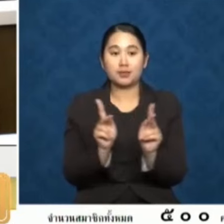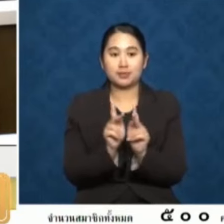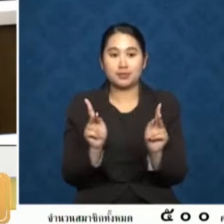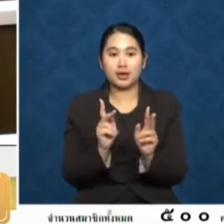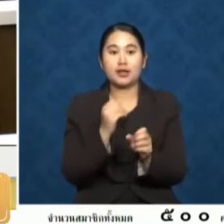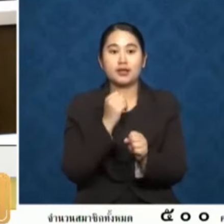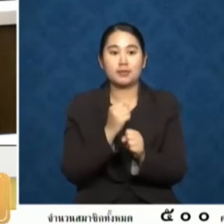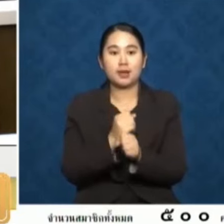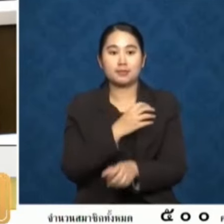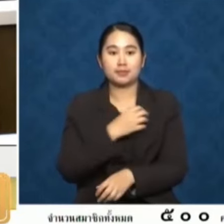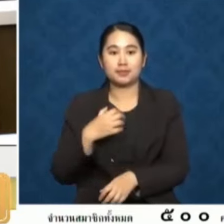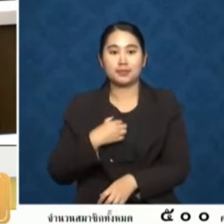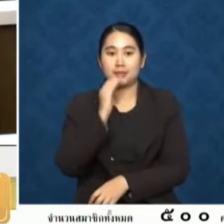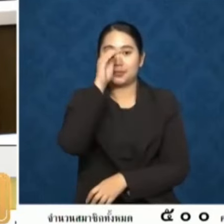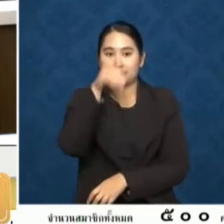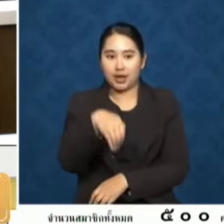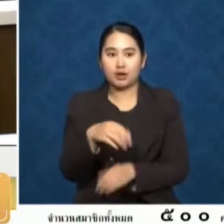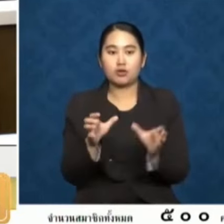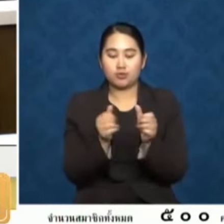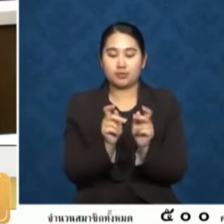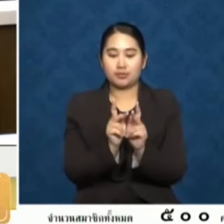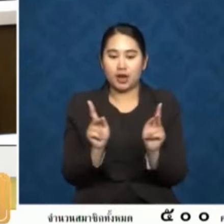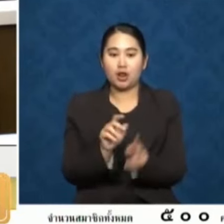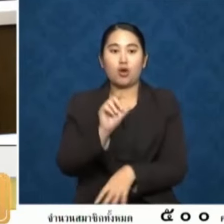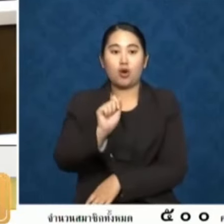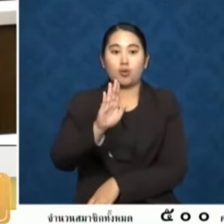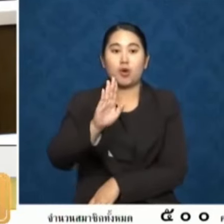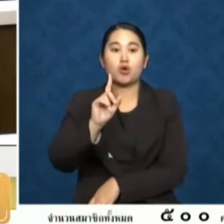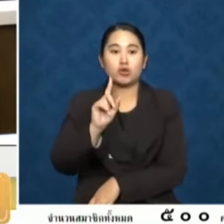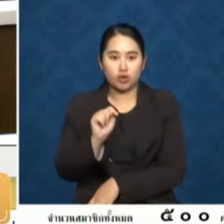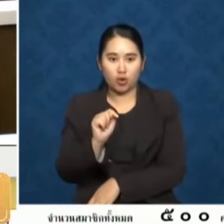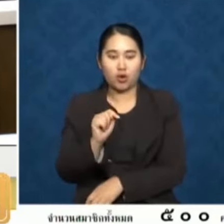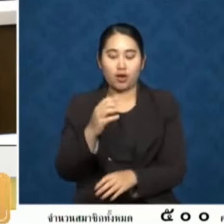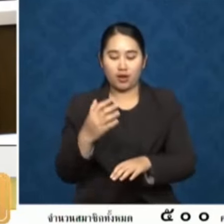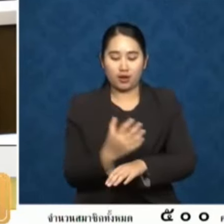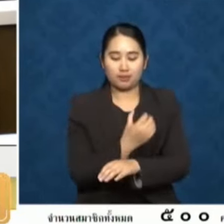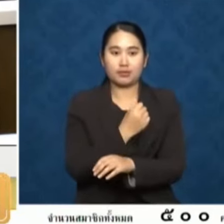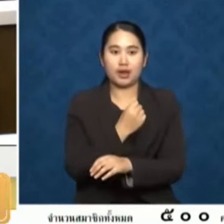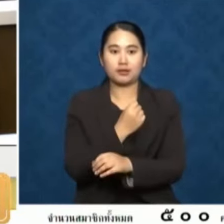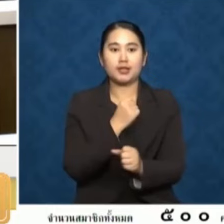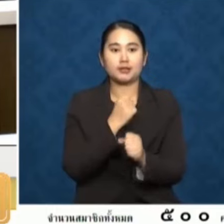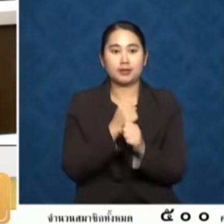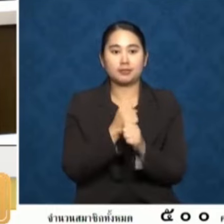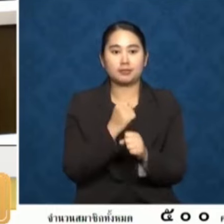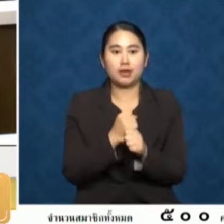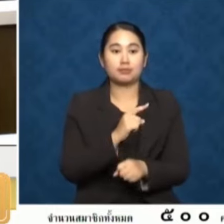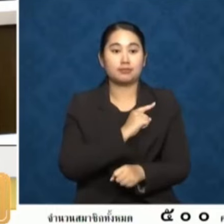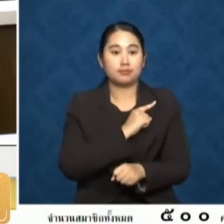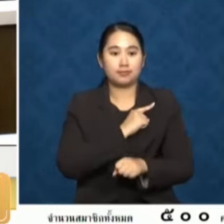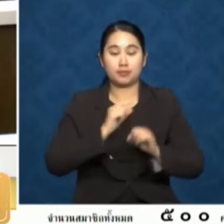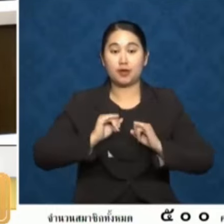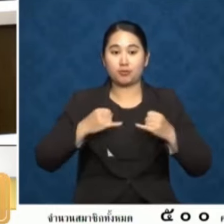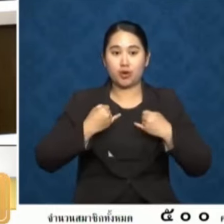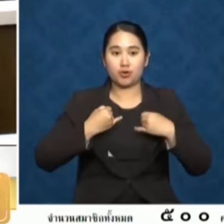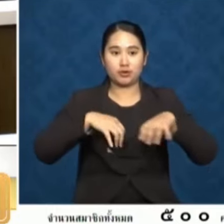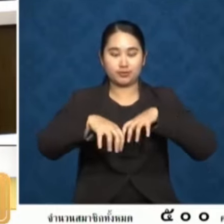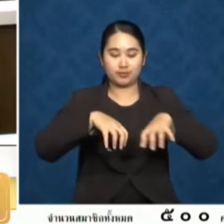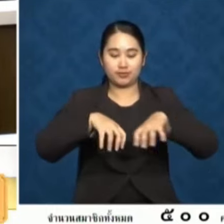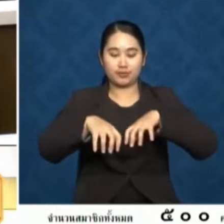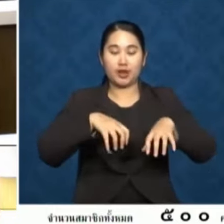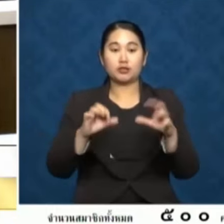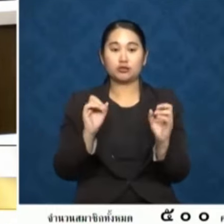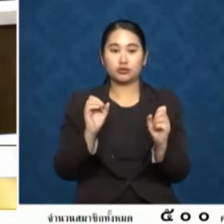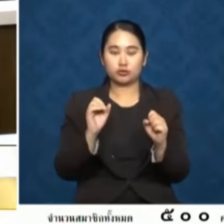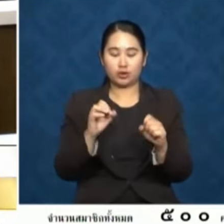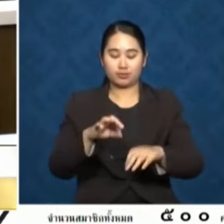พนักงานเทศบาลคณะกรรมการพนักงานส่วนตำบลมีอำนาจจัดและดำเนินการสอบแข่งขันคัดเลือกข้